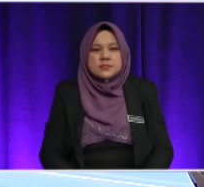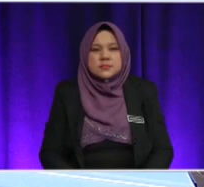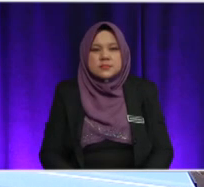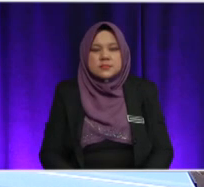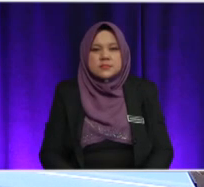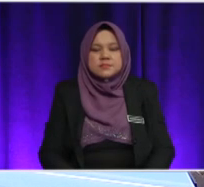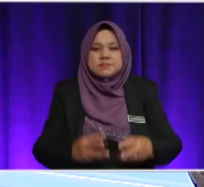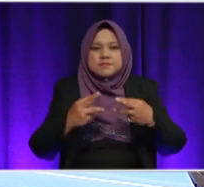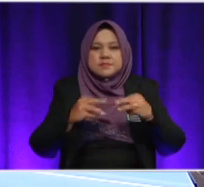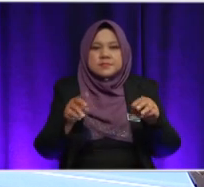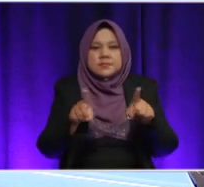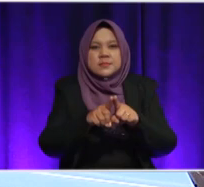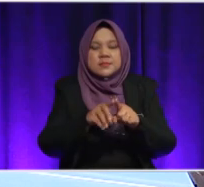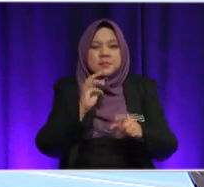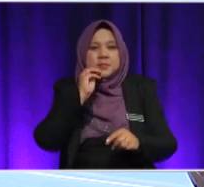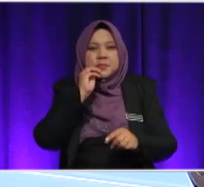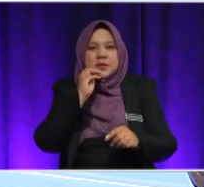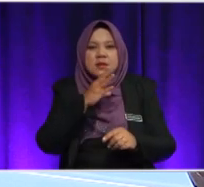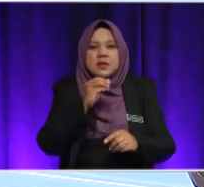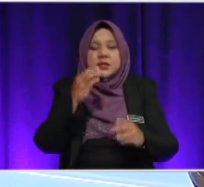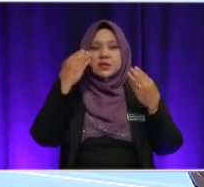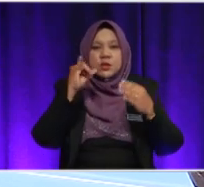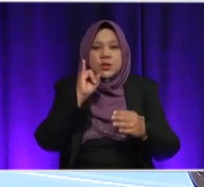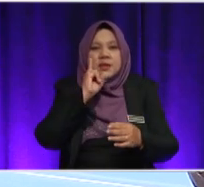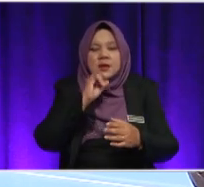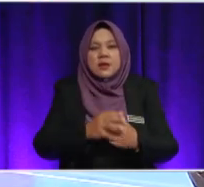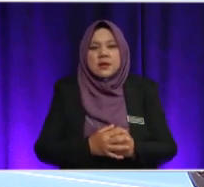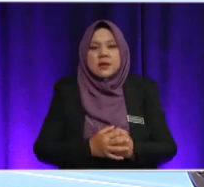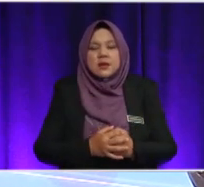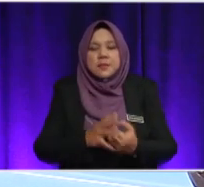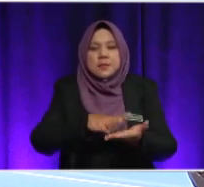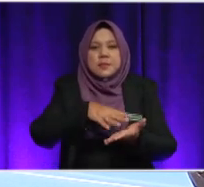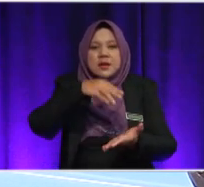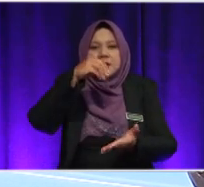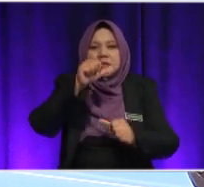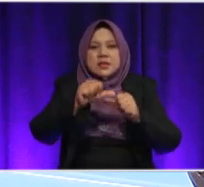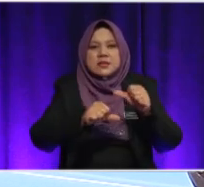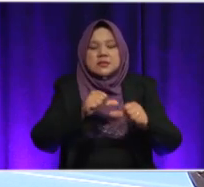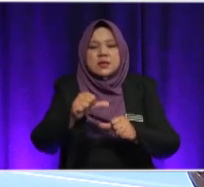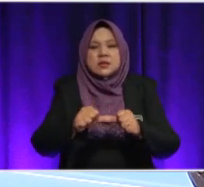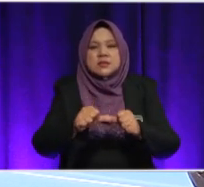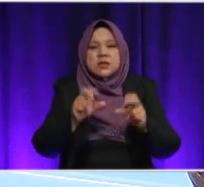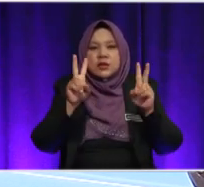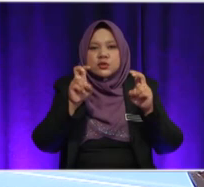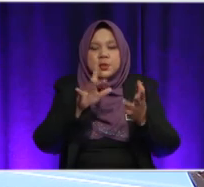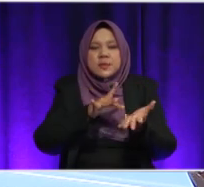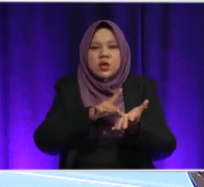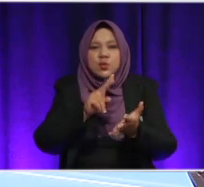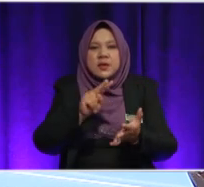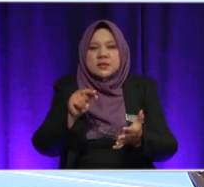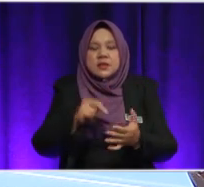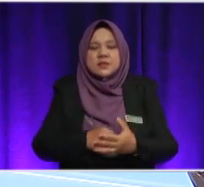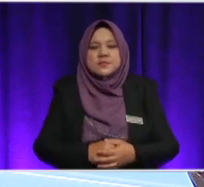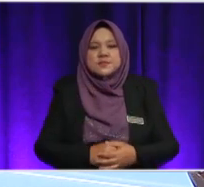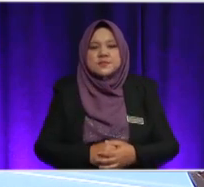masih lagi bersama dengan Yura dan juga tentang Belajar sains bagi tajuk perbuatan di dalam